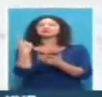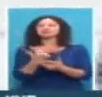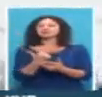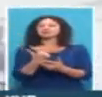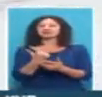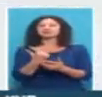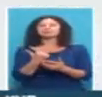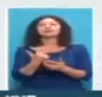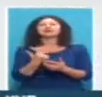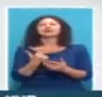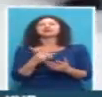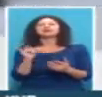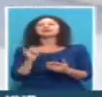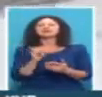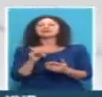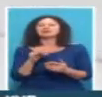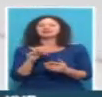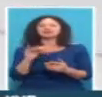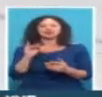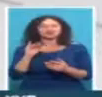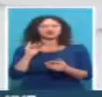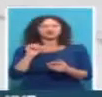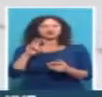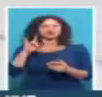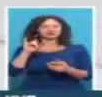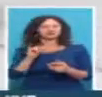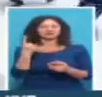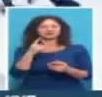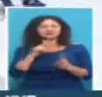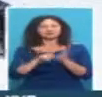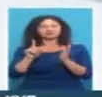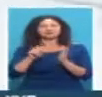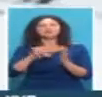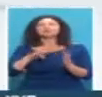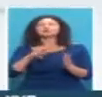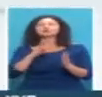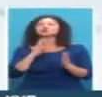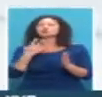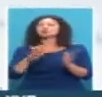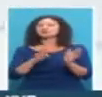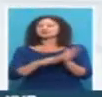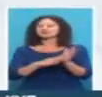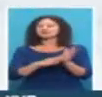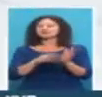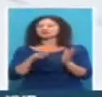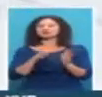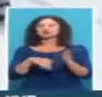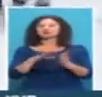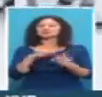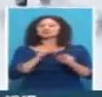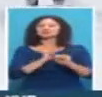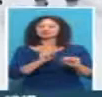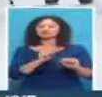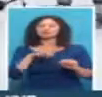Максимальный безголевой отрезок финского голкипера составил 81 минуту 49 секунд. Лучшим защитником признан Пол